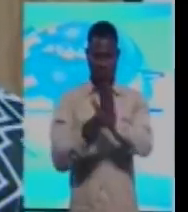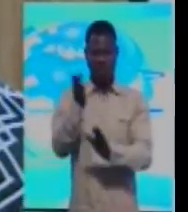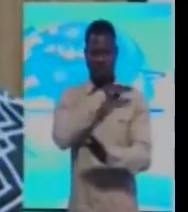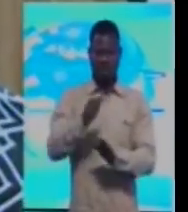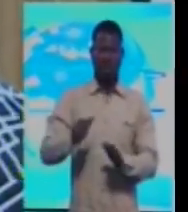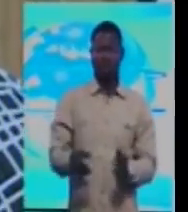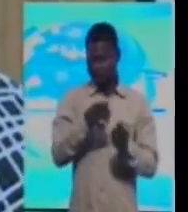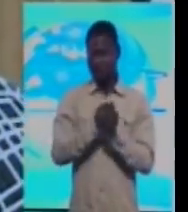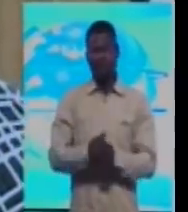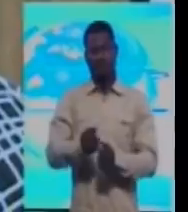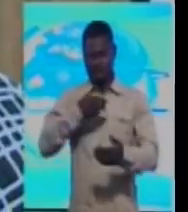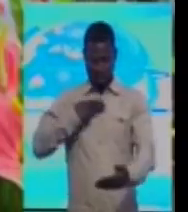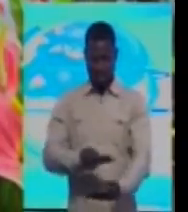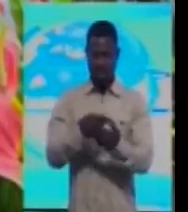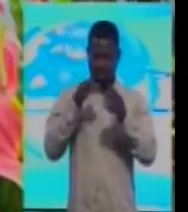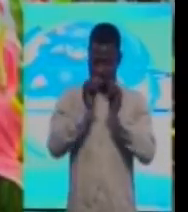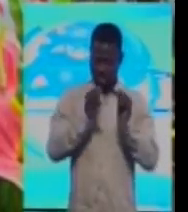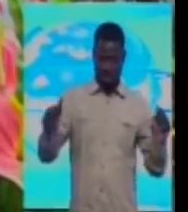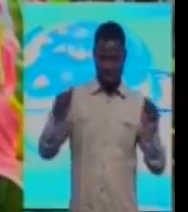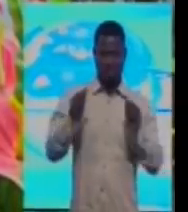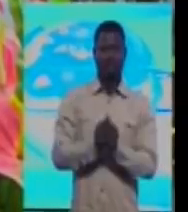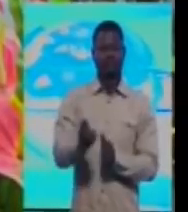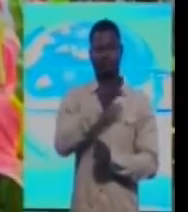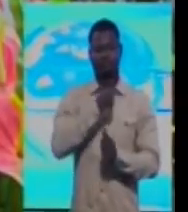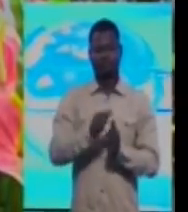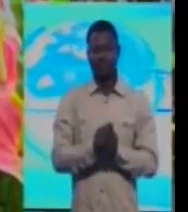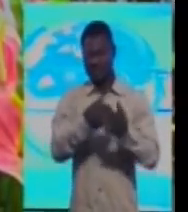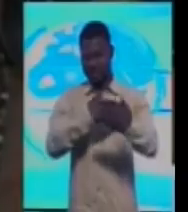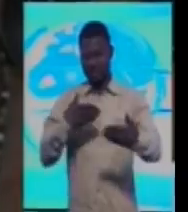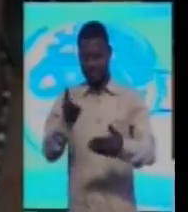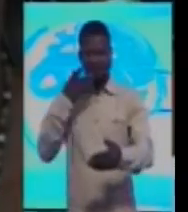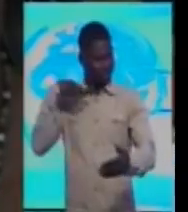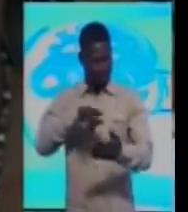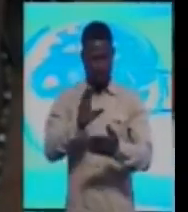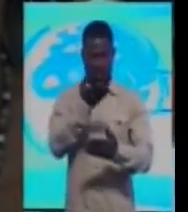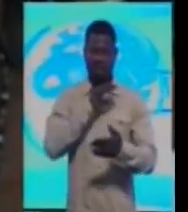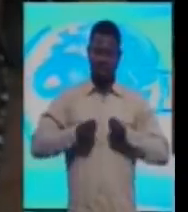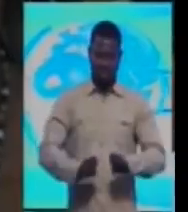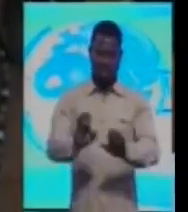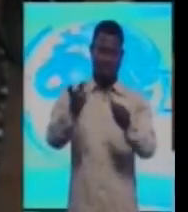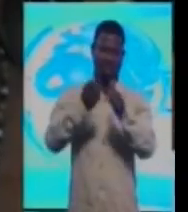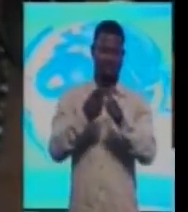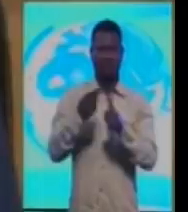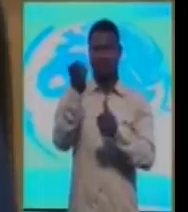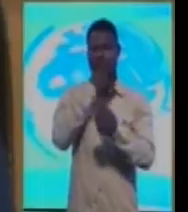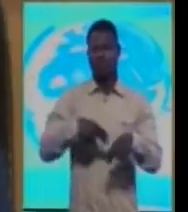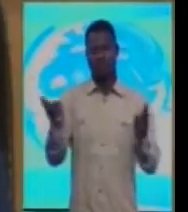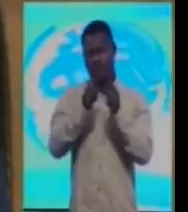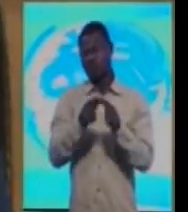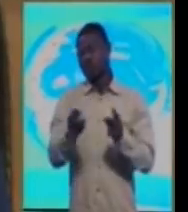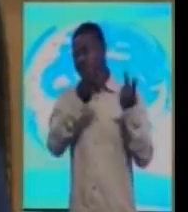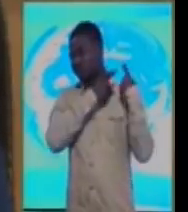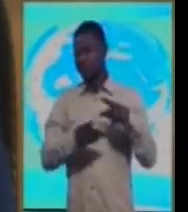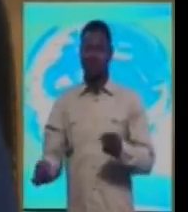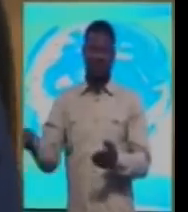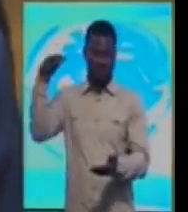où il y avait un poste radio. Avant cette étude, un premier essai avait été réalisé au Burkina Faso de 2011 à 2015.